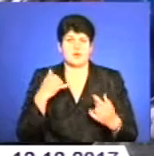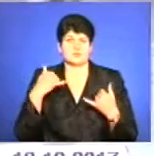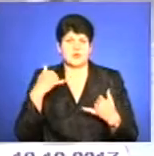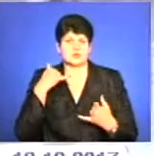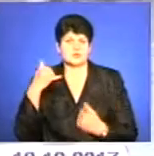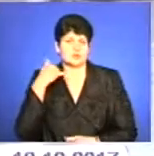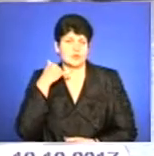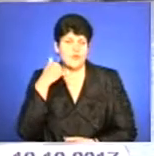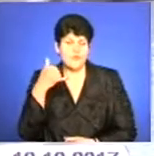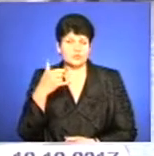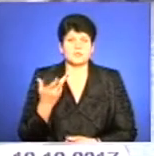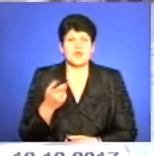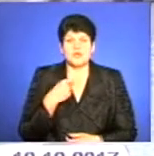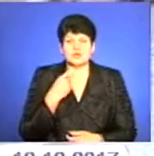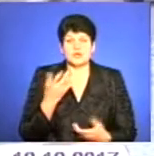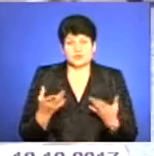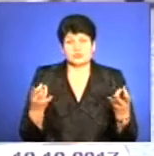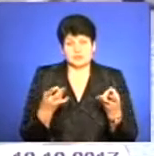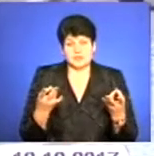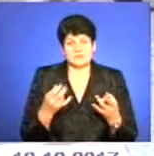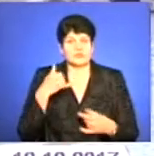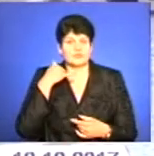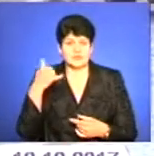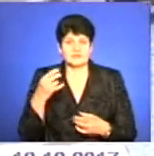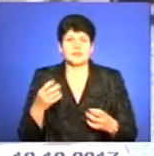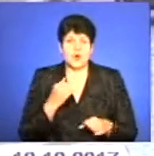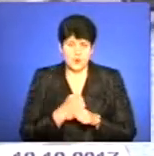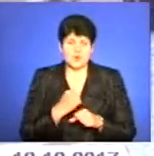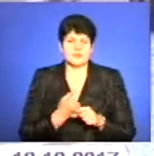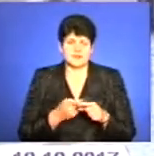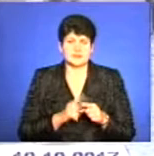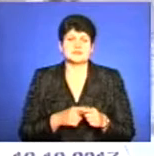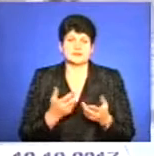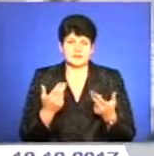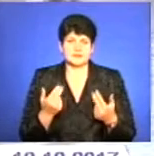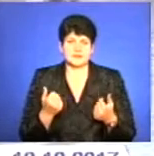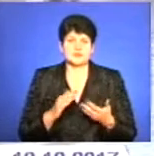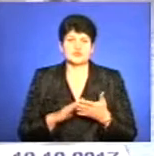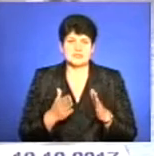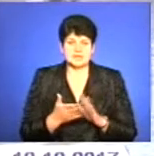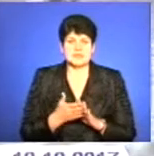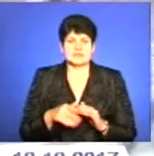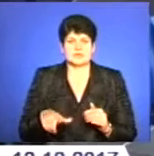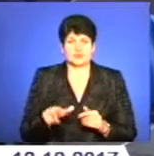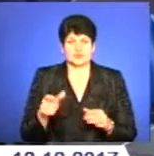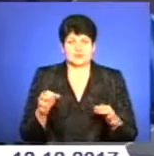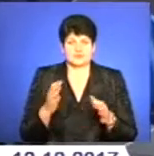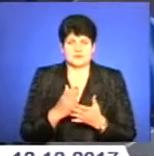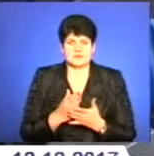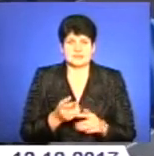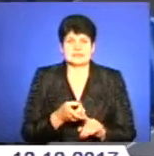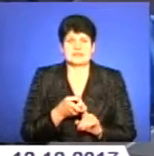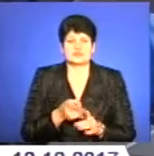Сам чоловік визнає, якщо потрібно взяти слухавку, робить це навіть під час руху. Звісно, якщо ситуація на дорозі дозволяє. Це вже залежно